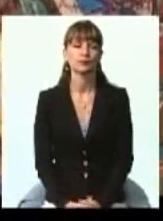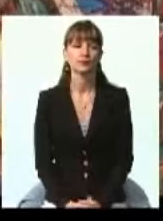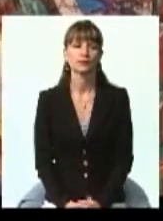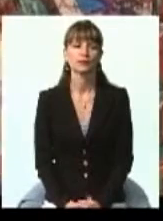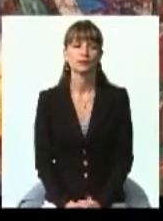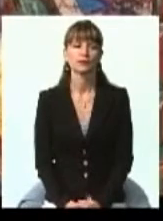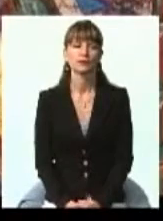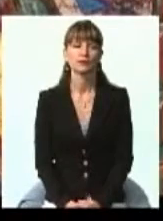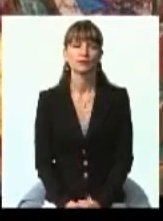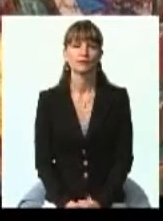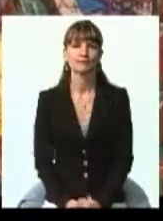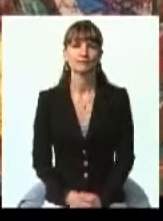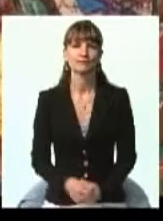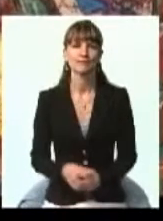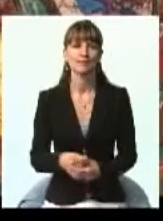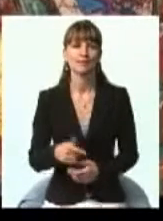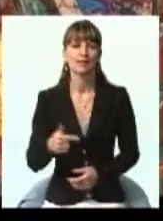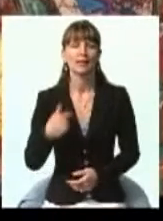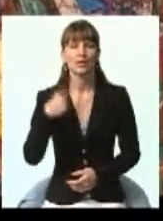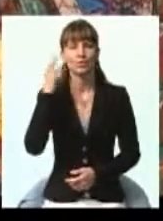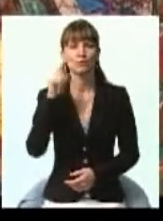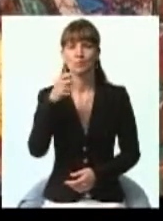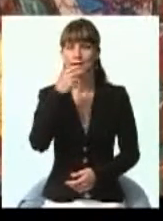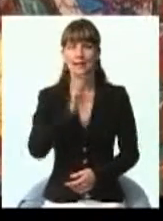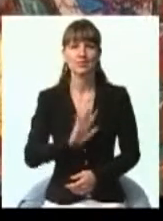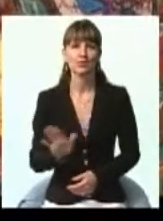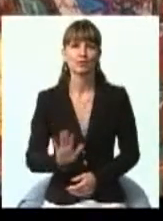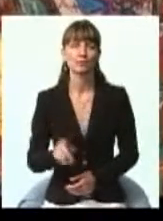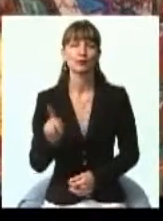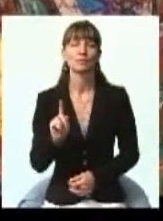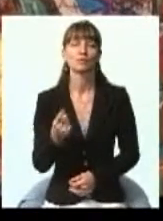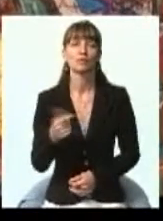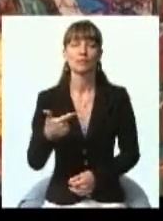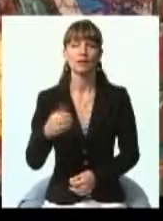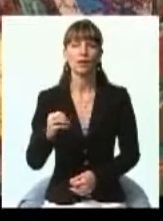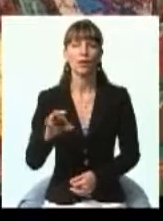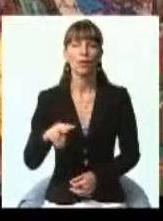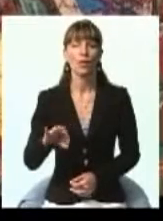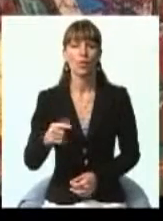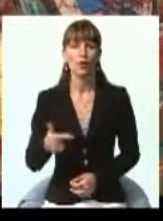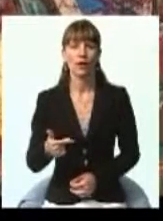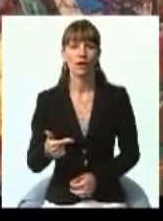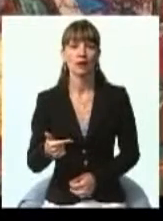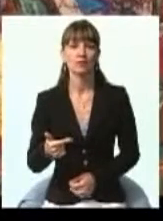ищут руду. Я думаю, что не скучно, потому что геолог,